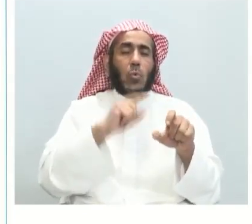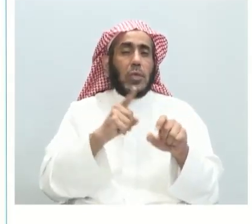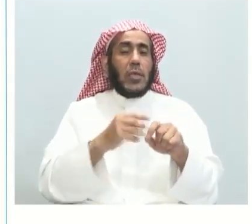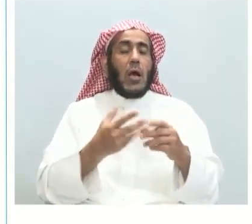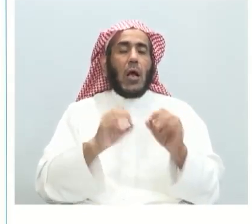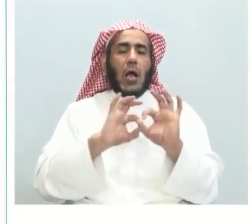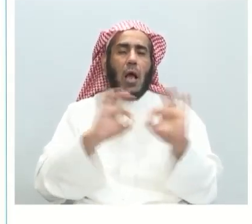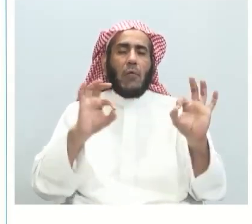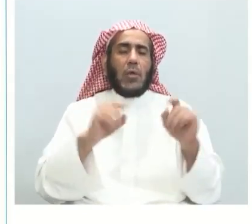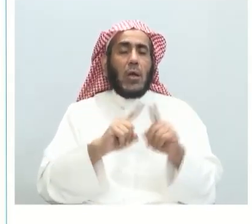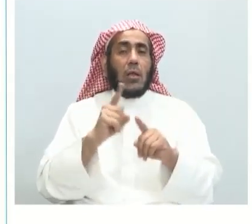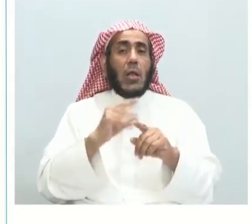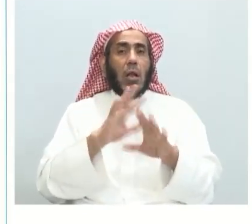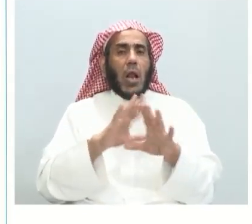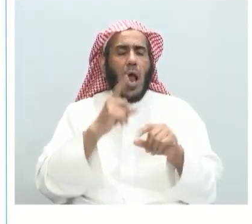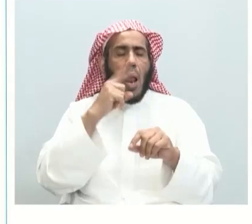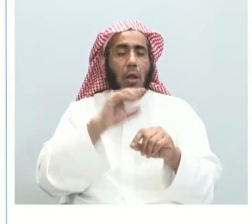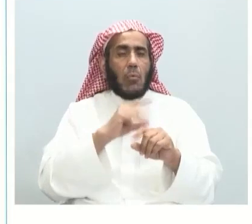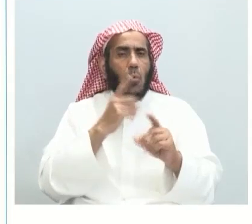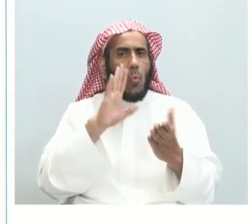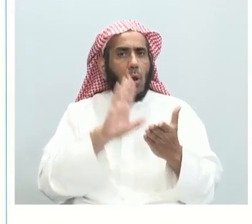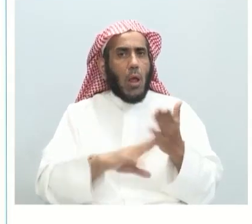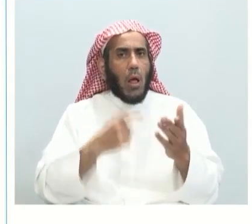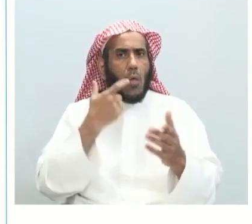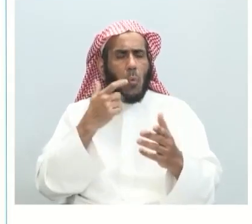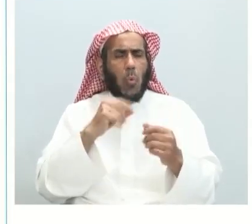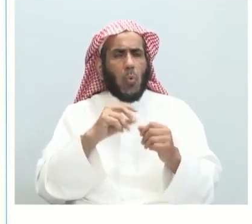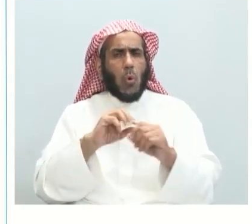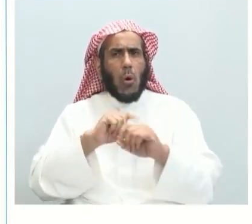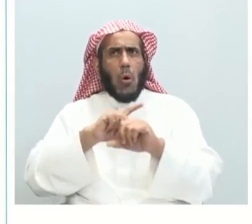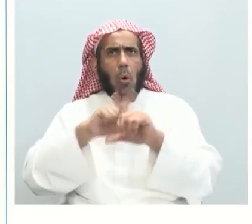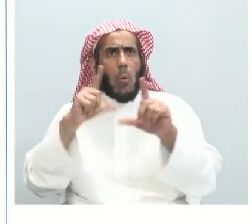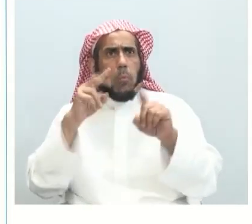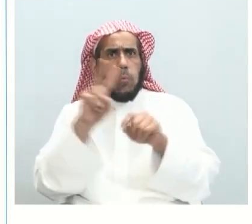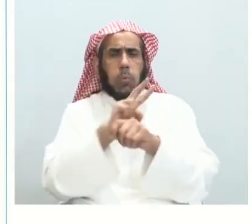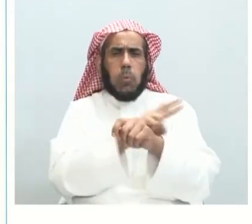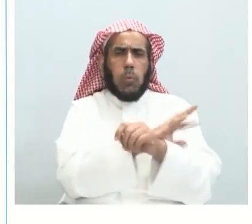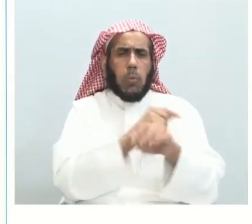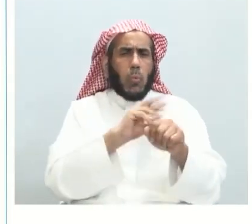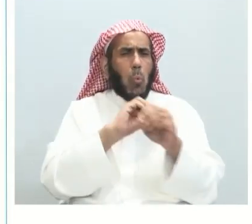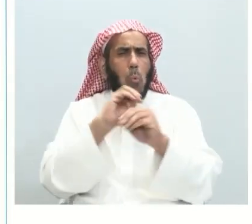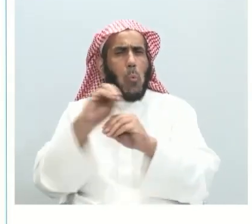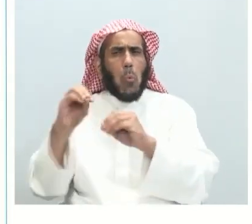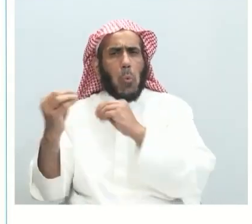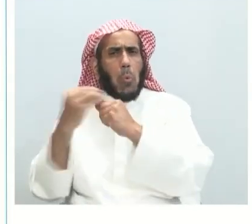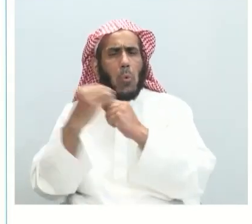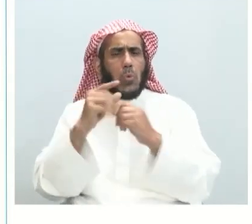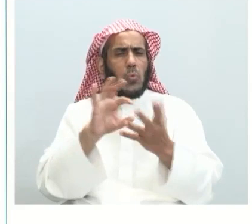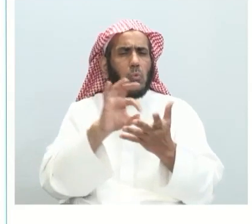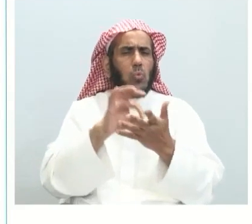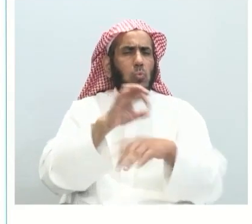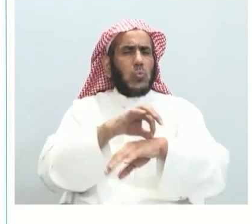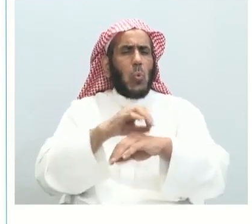كافيه ولذلك علينا ان نحذر من تلك الدعايات التي تنادي بان السكان قد